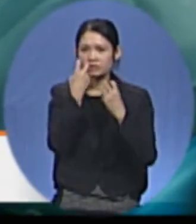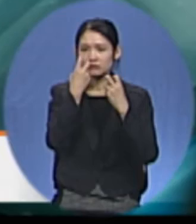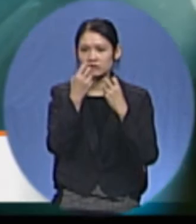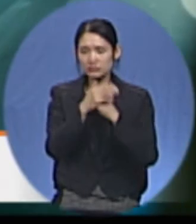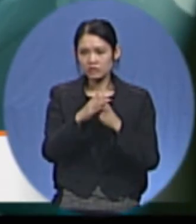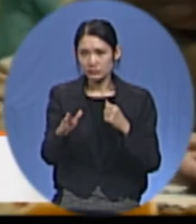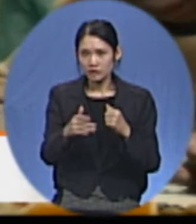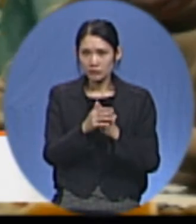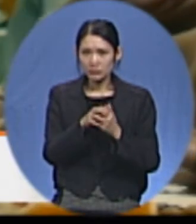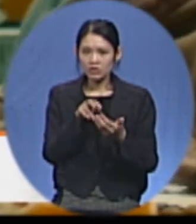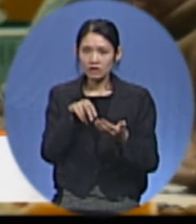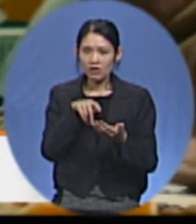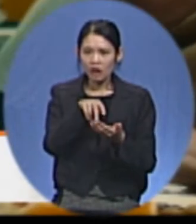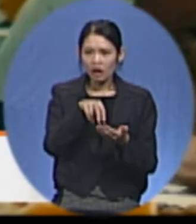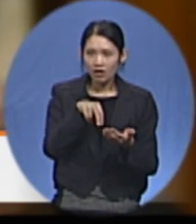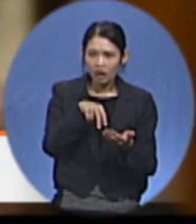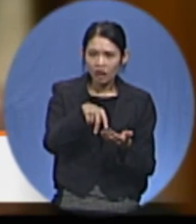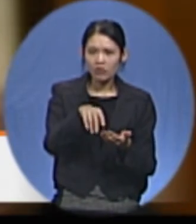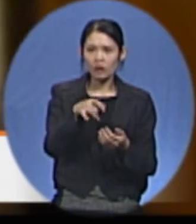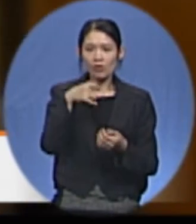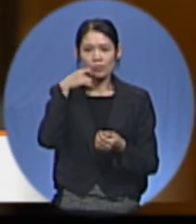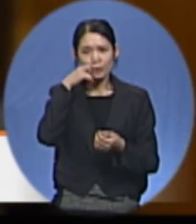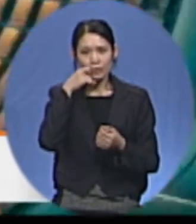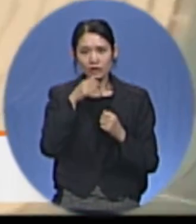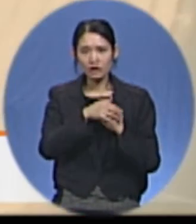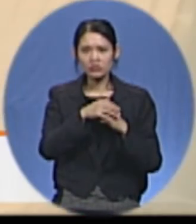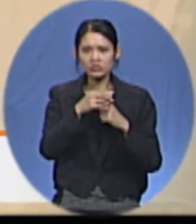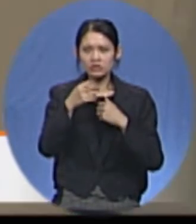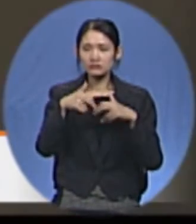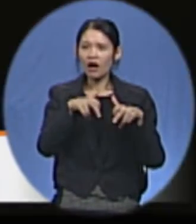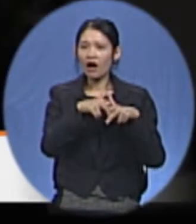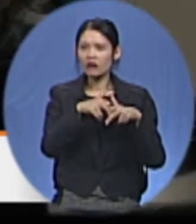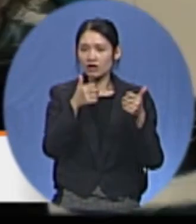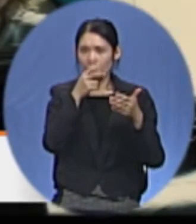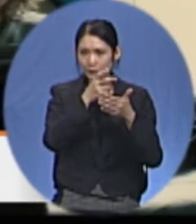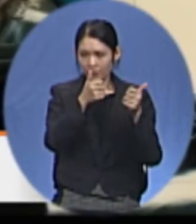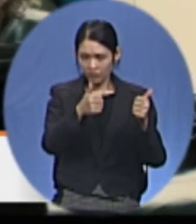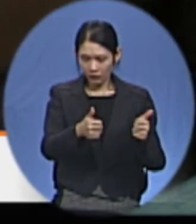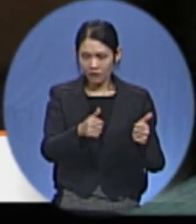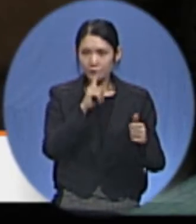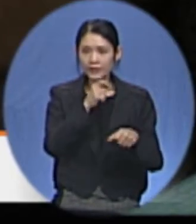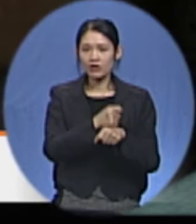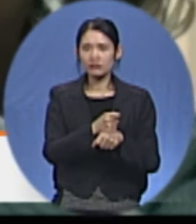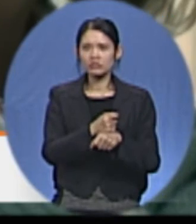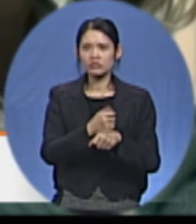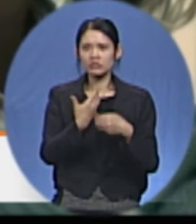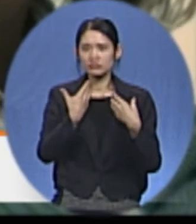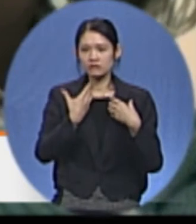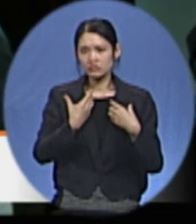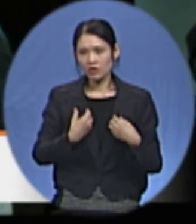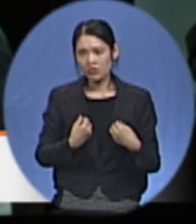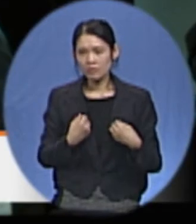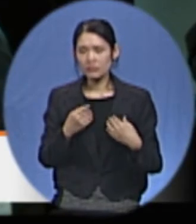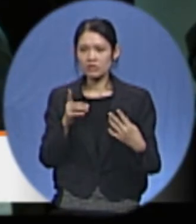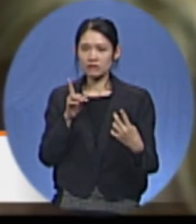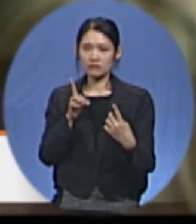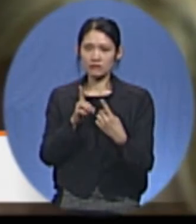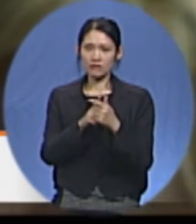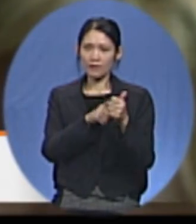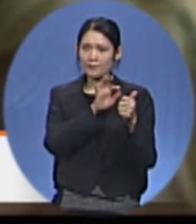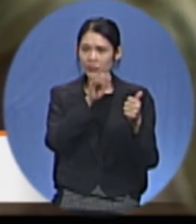복싱은커녕 걷는 것조차 힘들 것이라는 판정을 받는다. 절망의 끝에 선 빈이는